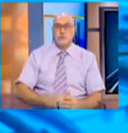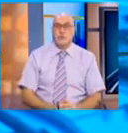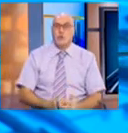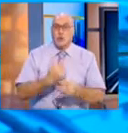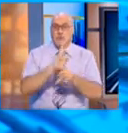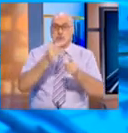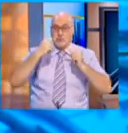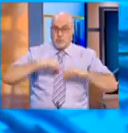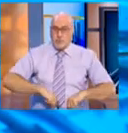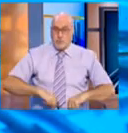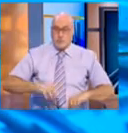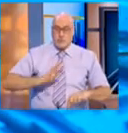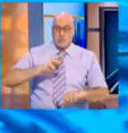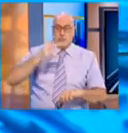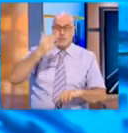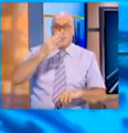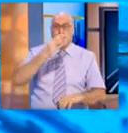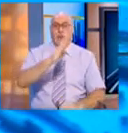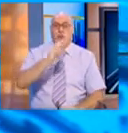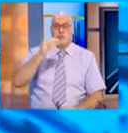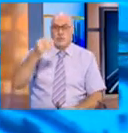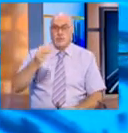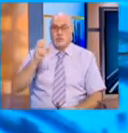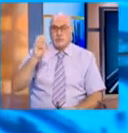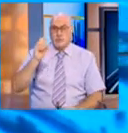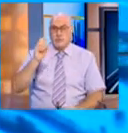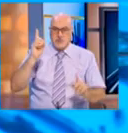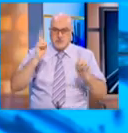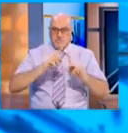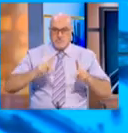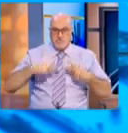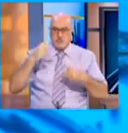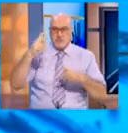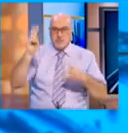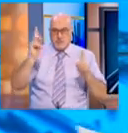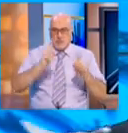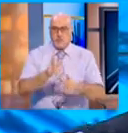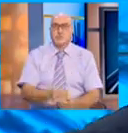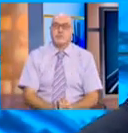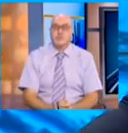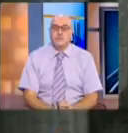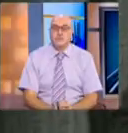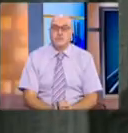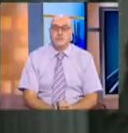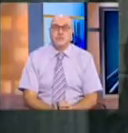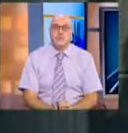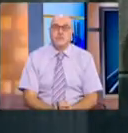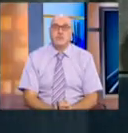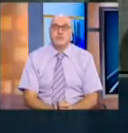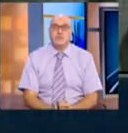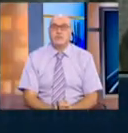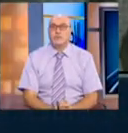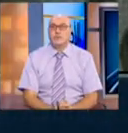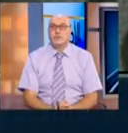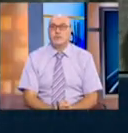لرئاسة الجمهورية الفقيد بالعيد محمد أسعيد في هذه الورقة لدلال بوطبة. اليوم